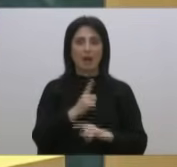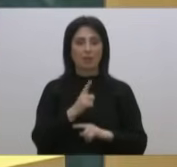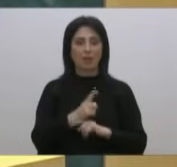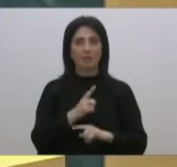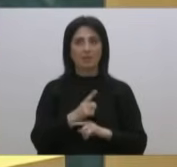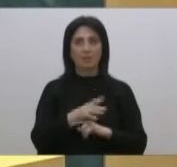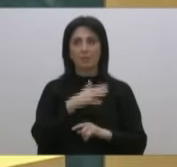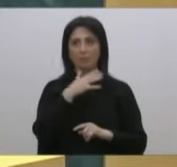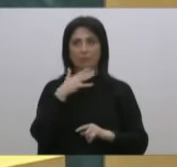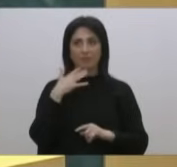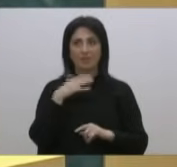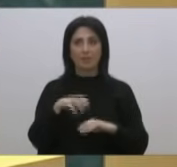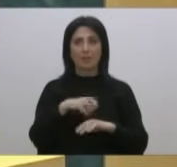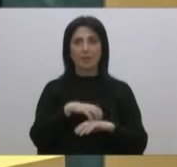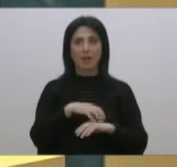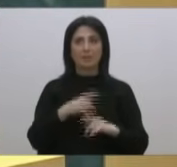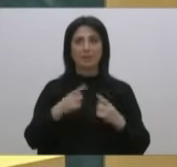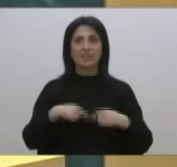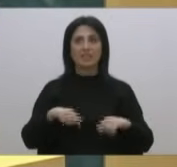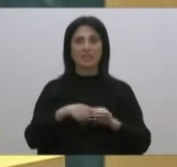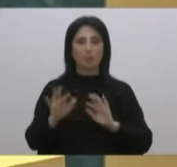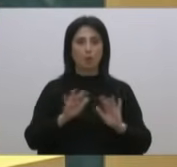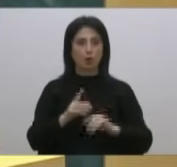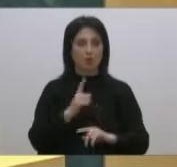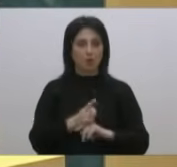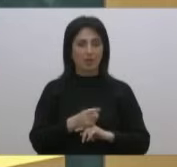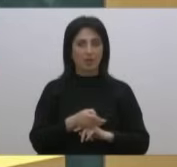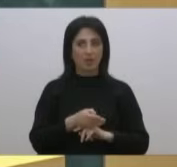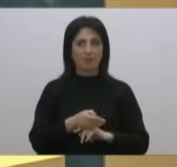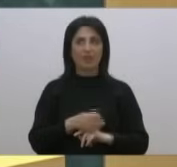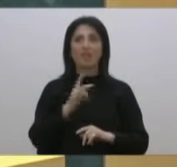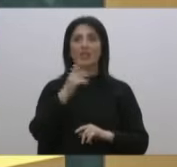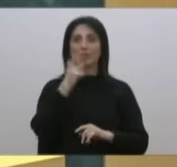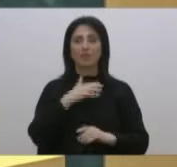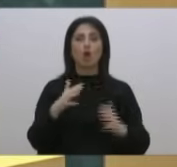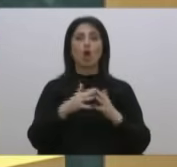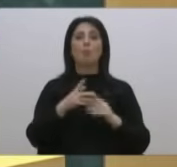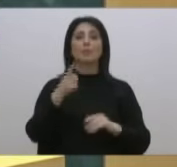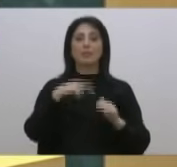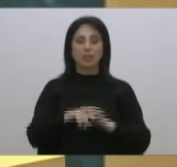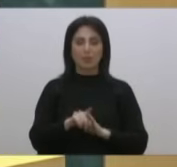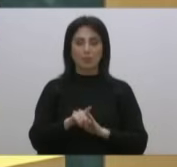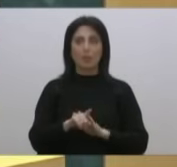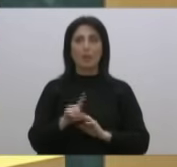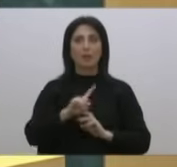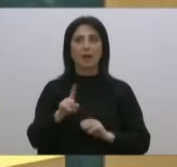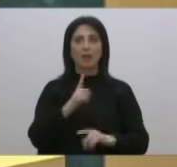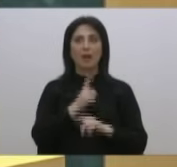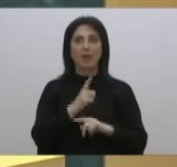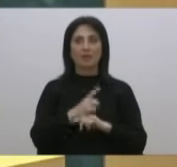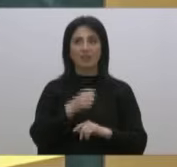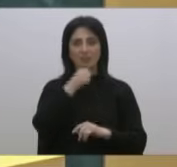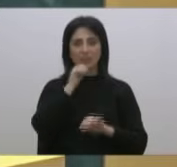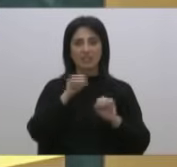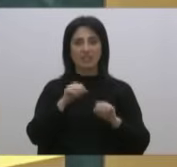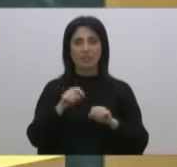აიგრძალა ბევრი პარტიები და საზოგადოებრივი მოძრაობა. კი ბატონო, ომის გამო, მაგრამ აიგრძალა